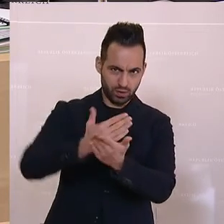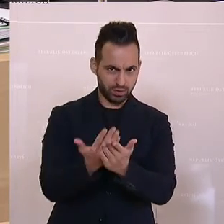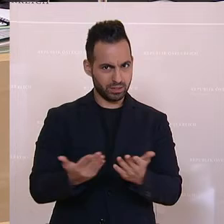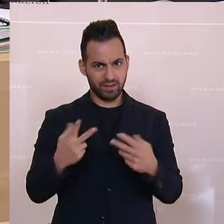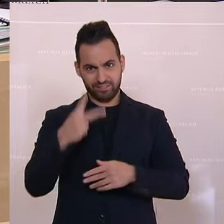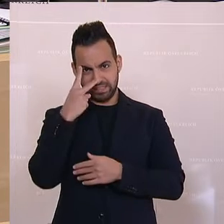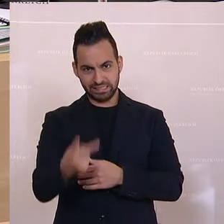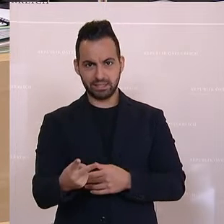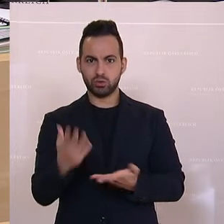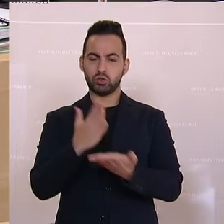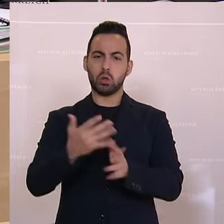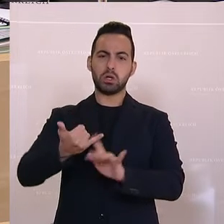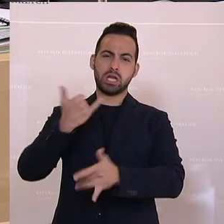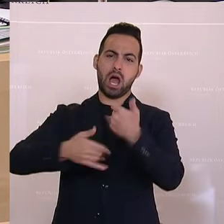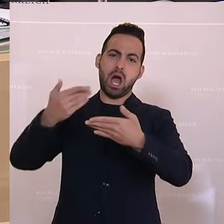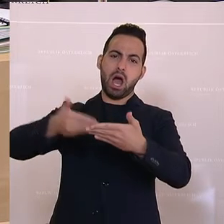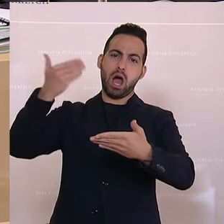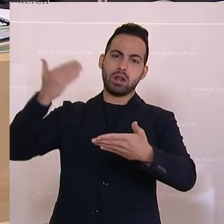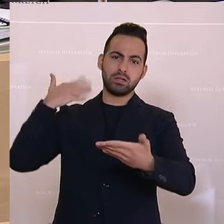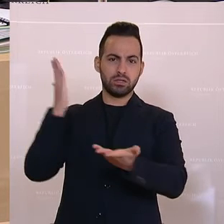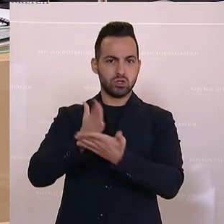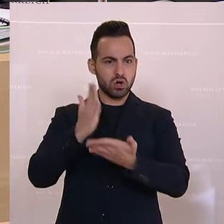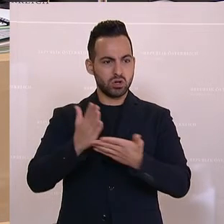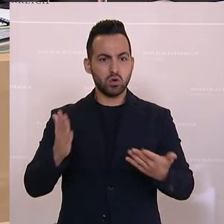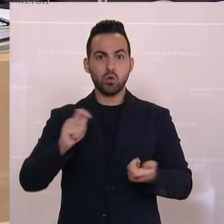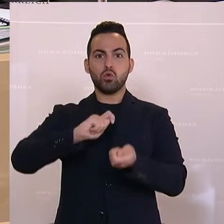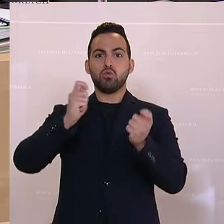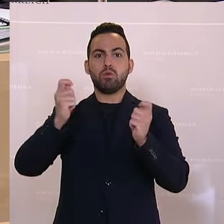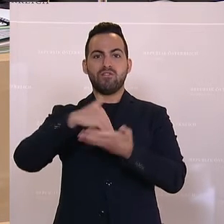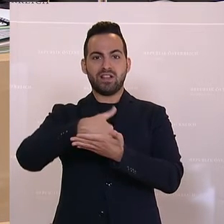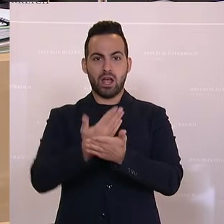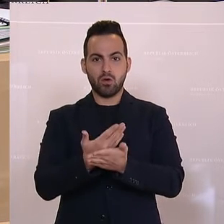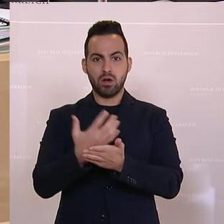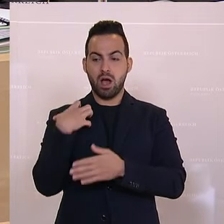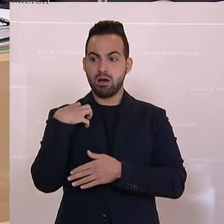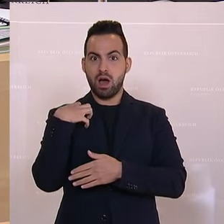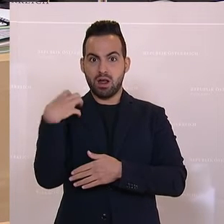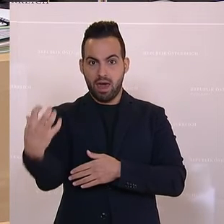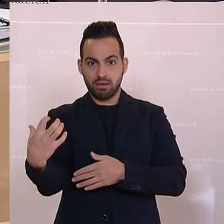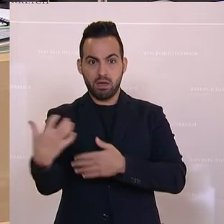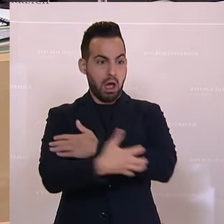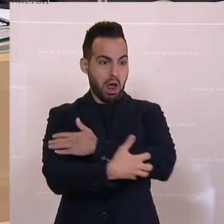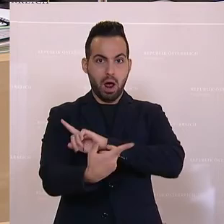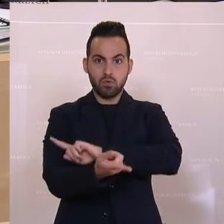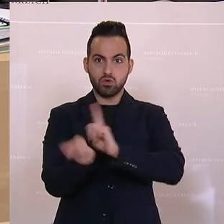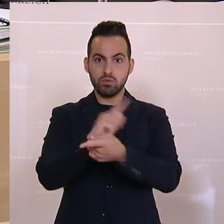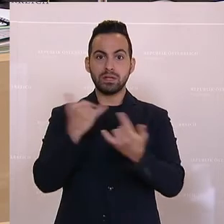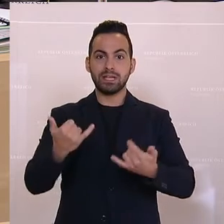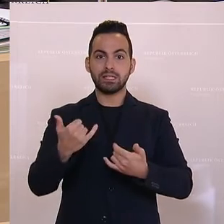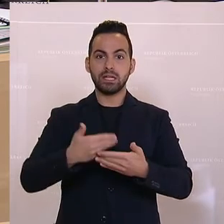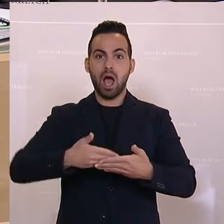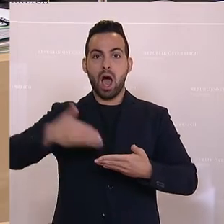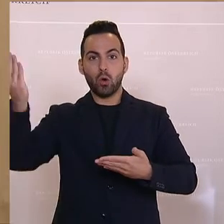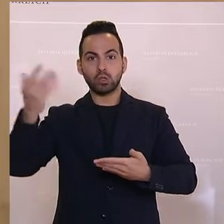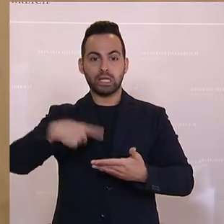hier sehen, schon in den letzten Jahren, wo Sie in Wahrheit die Umverteilung von arm zu reich gemacht haben. Jetzt haben Sie die Umverteilung von den Inländern zu den